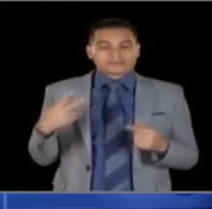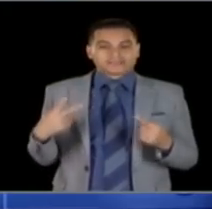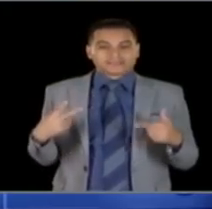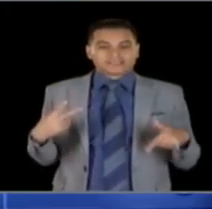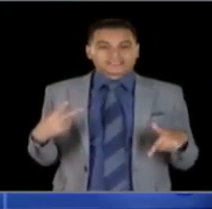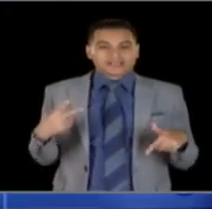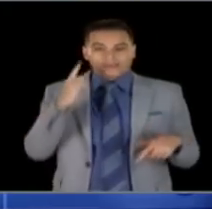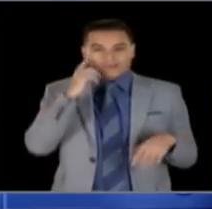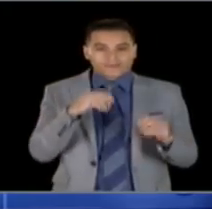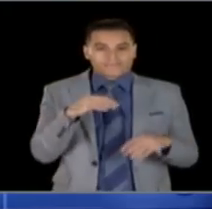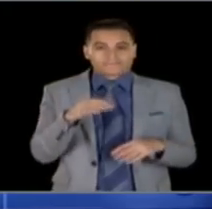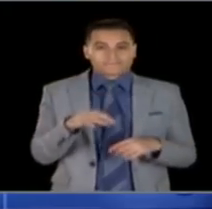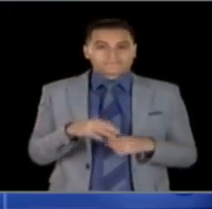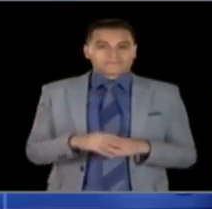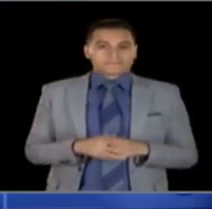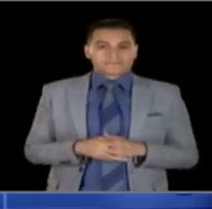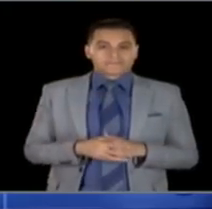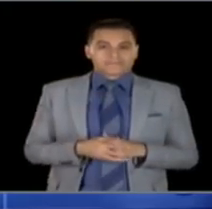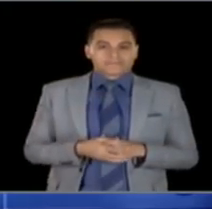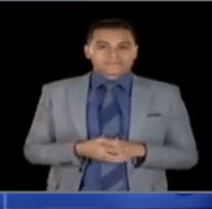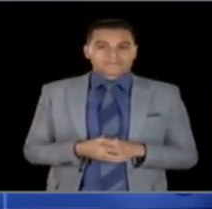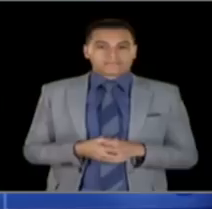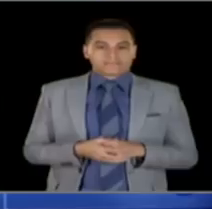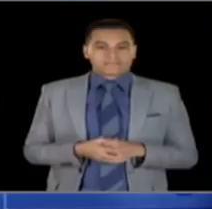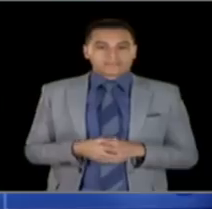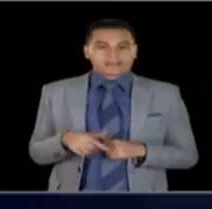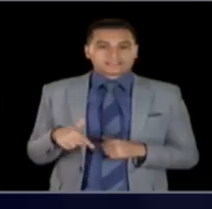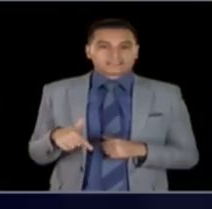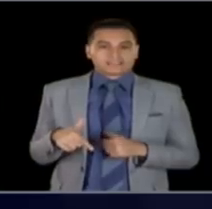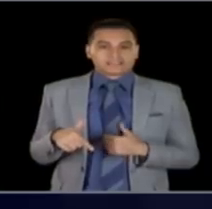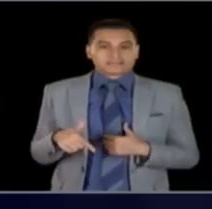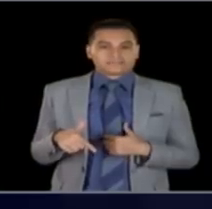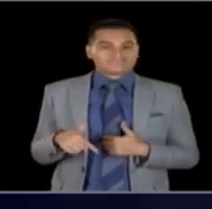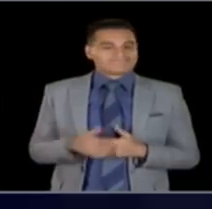اه أنا برضه. سواء ستة؟